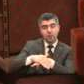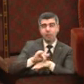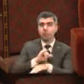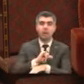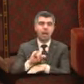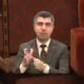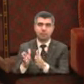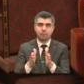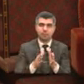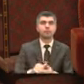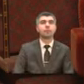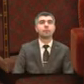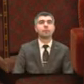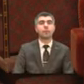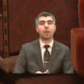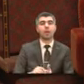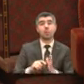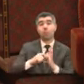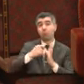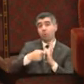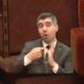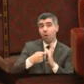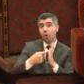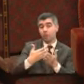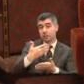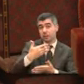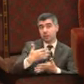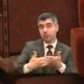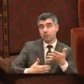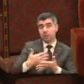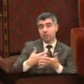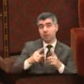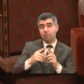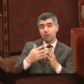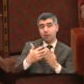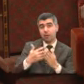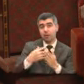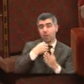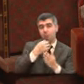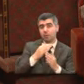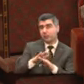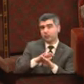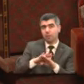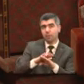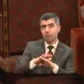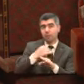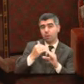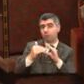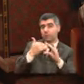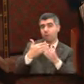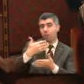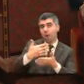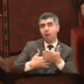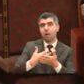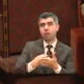فيما يتعلق بهذه المشاريع ما لقيتهمش عندي هنا في اللائحه اللي عندي، رجاء انت مداني بهم. شكرا السيد